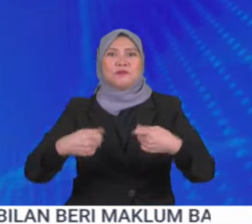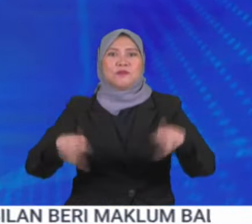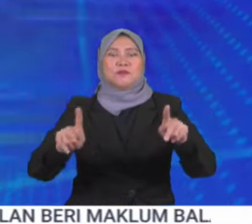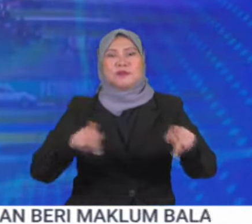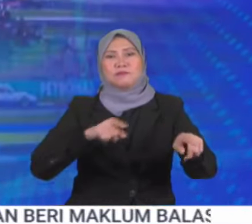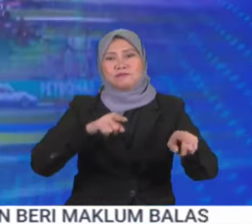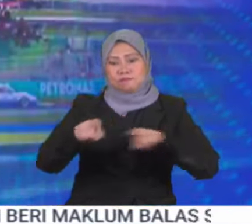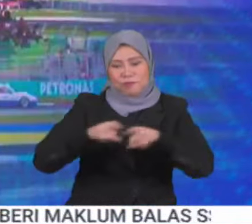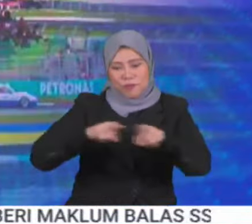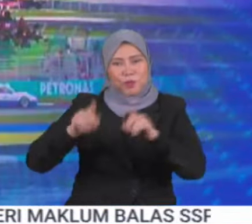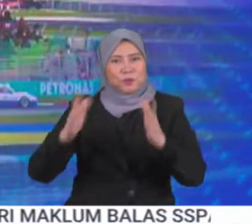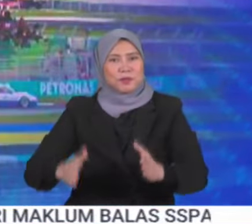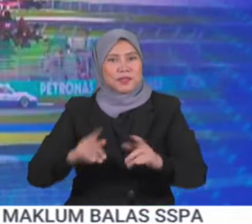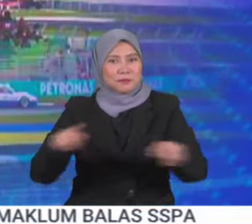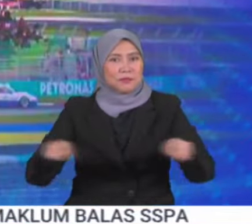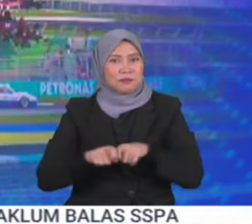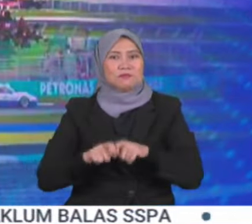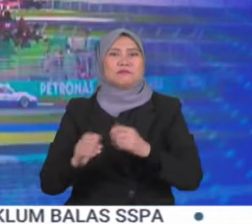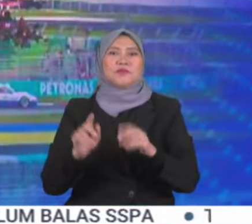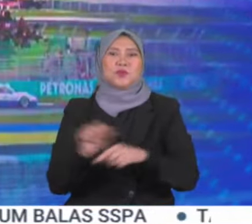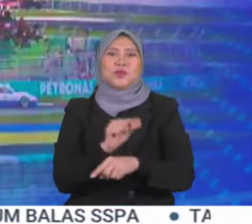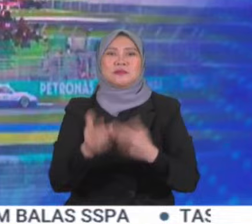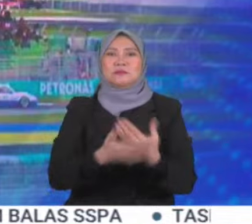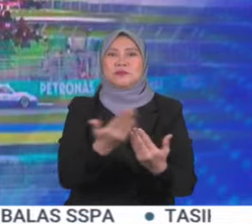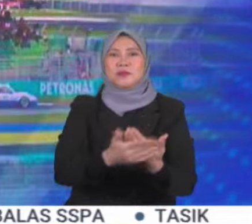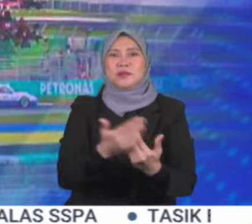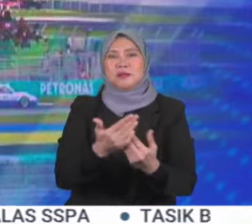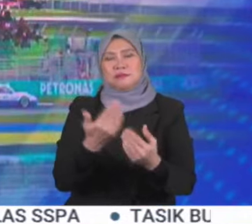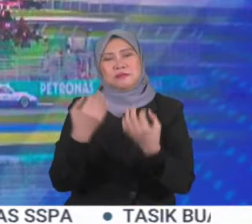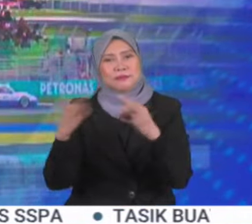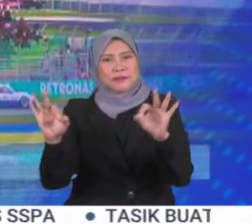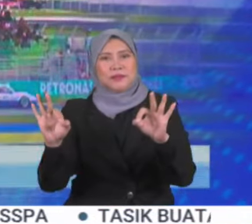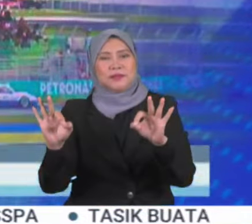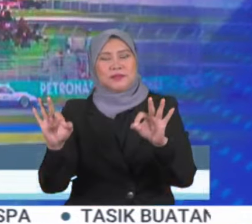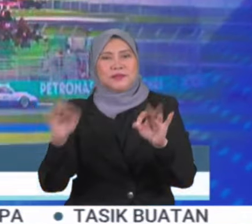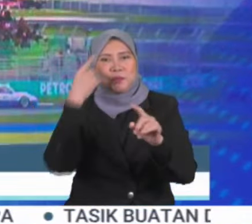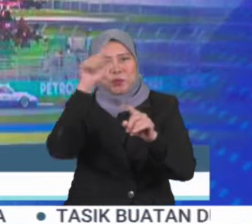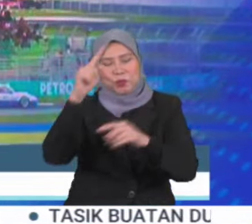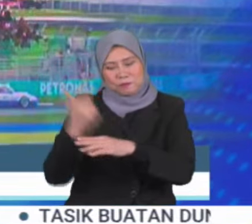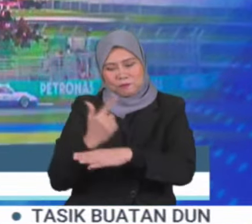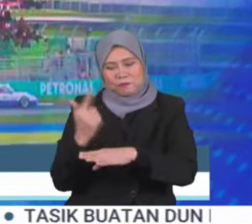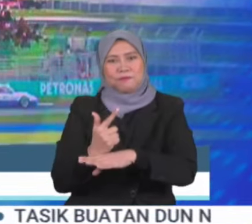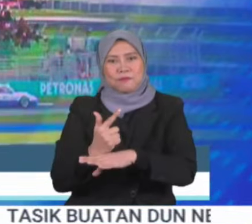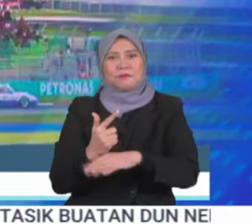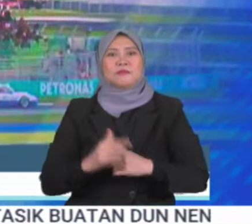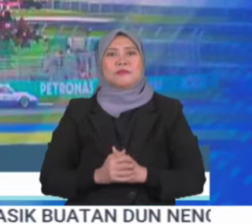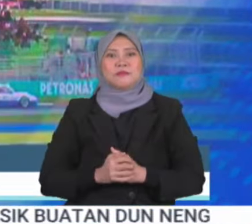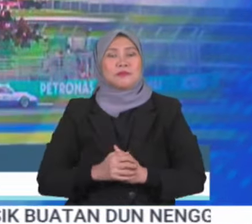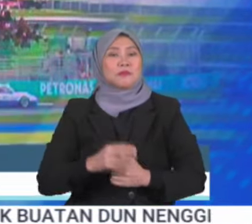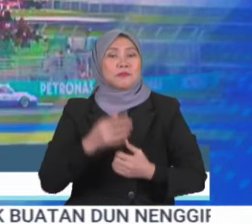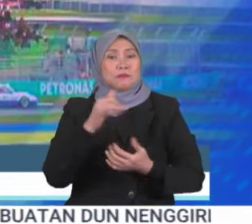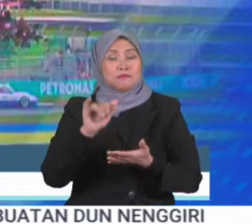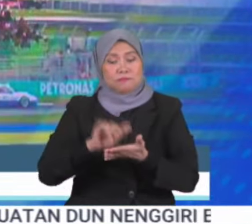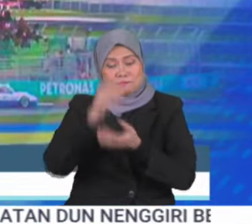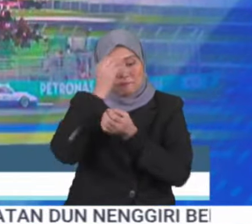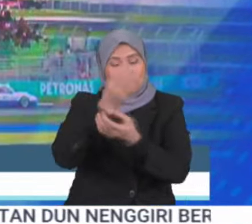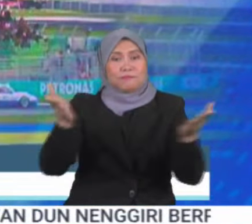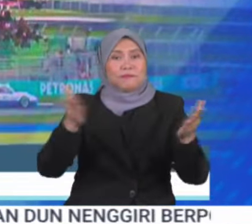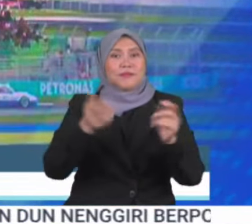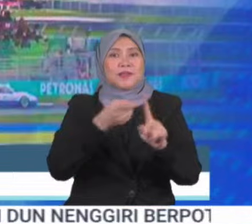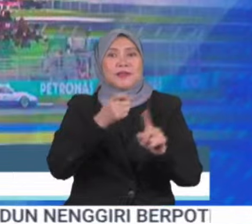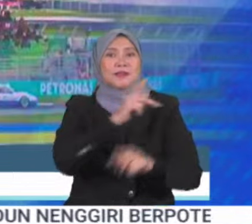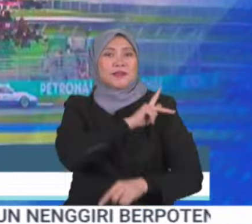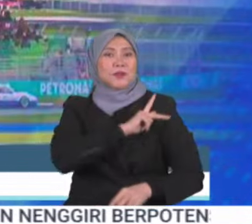pelumba tempatan menggunakan semua kemudahan tanpa sebarang charge untuk tujuan latihan. Perkara itu dimaklumkan Ketua Pegawai